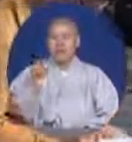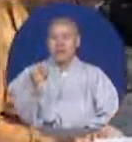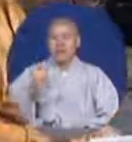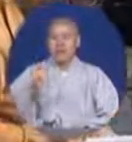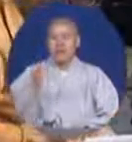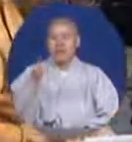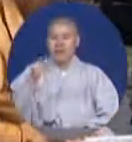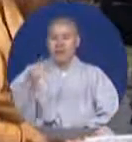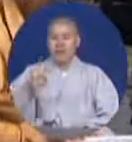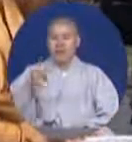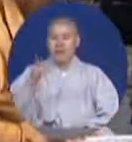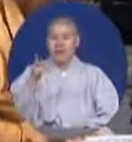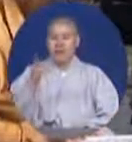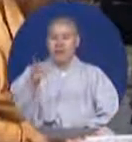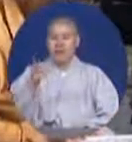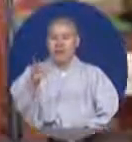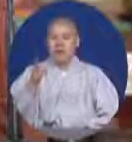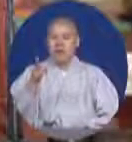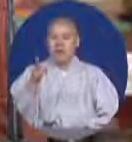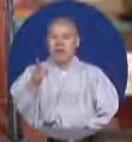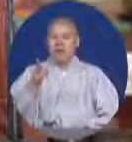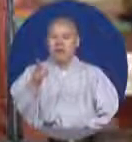시바응